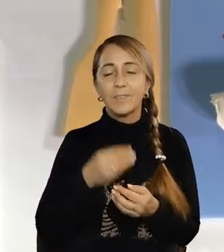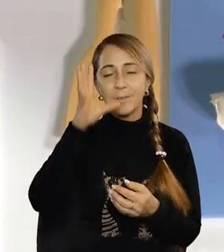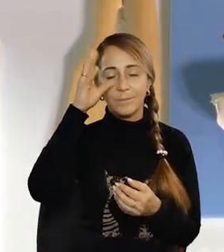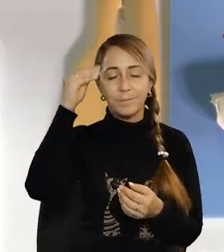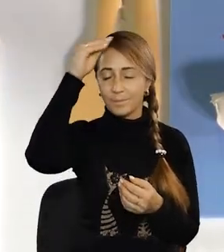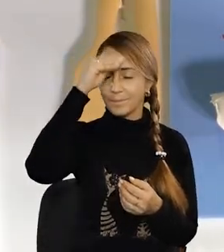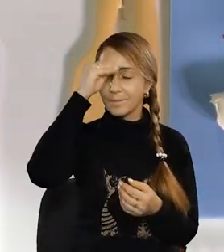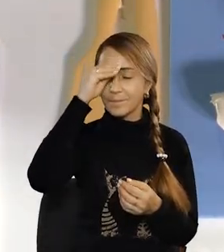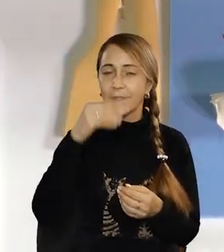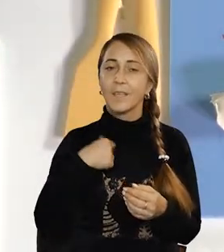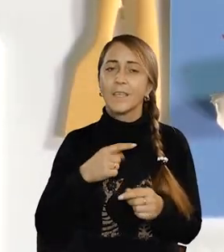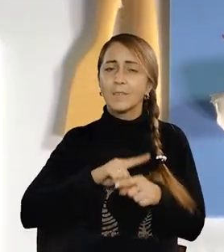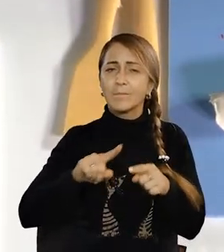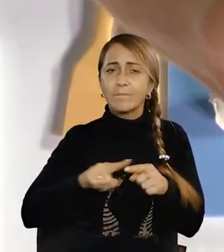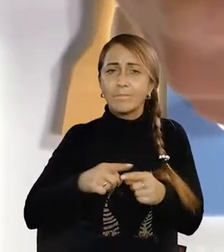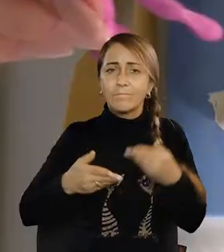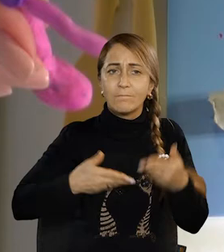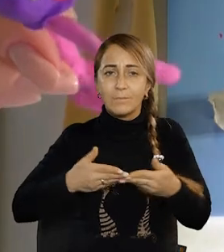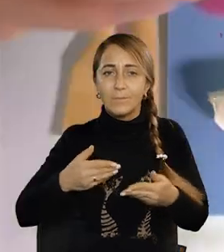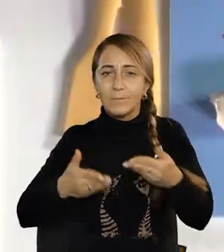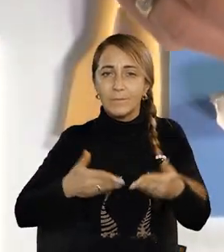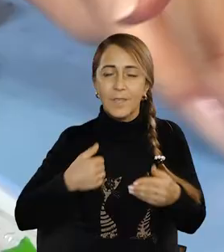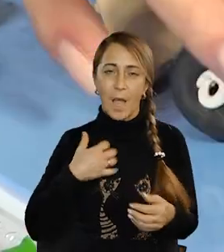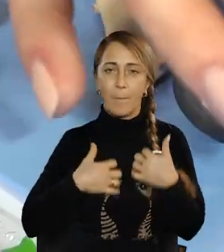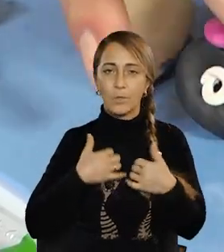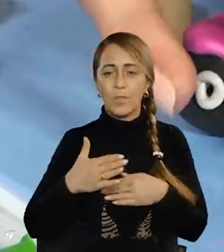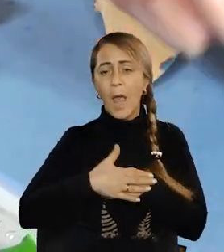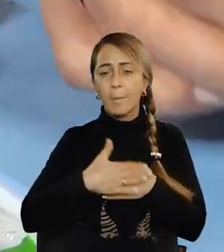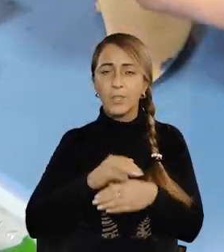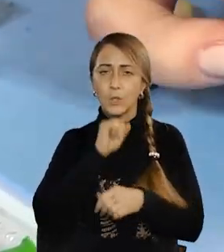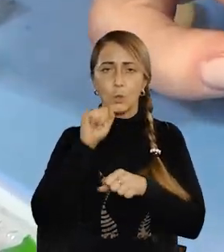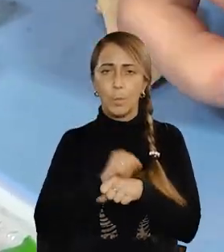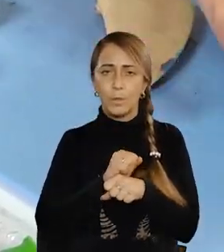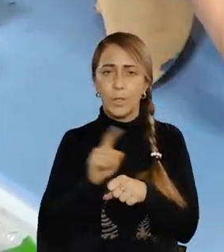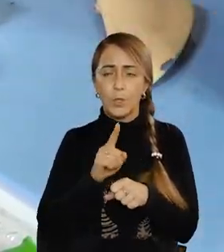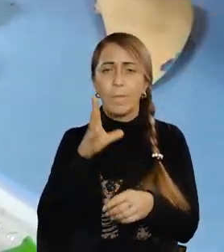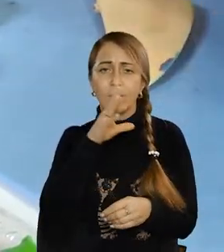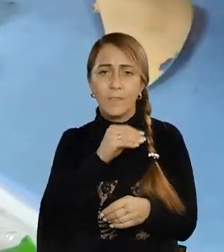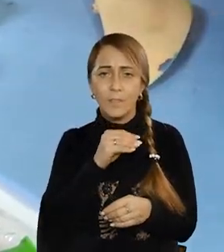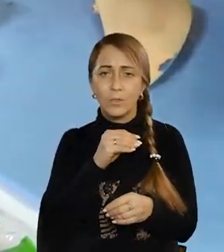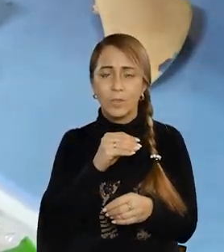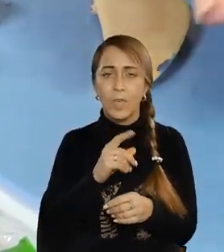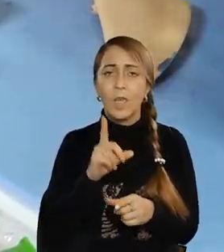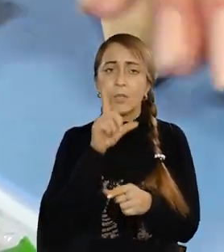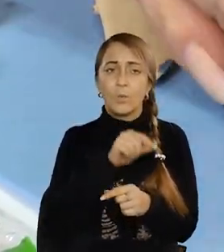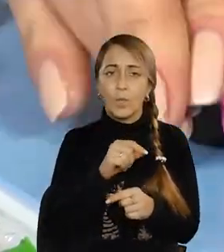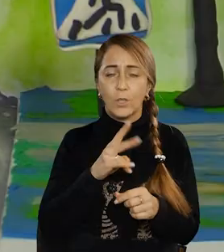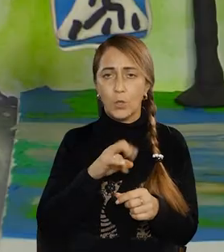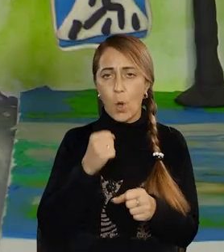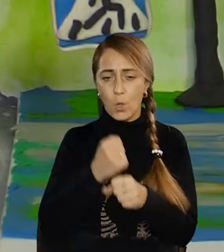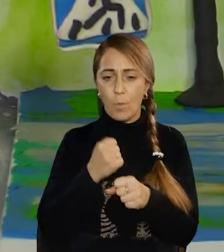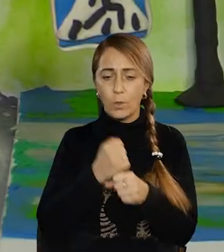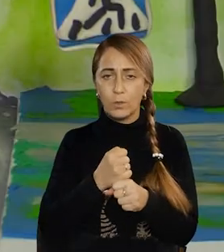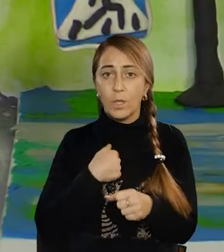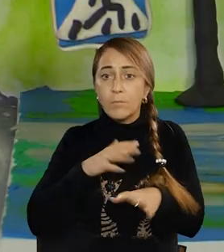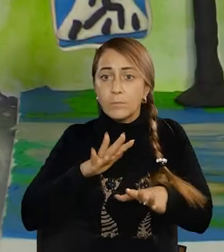червоний капелюшок та пришвидшивши ходу, я поспішив до найближчої зупинки, щоб встигнути вчасно добратися до роботи.